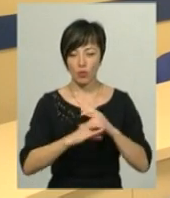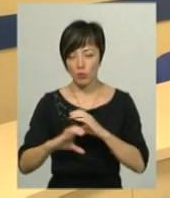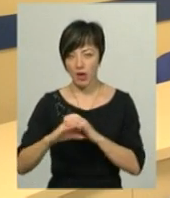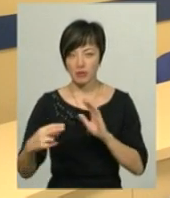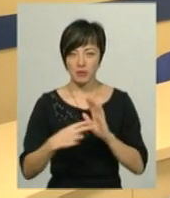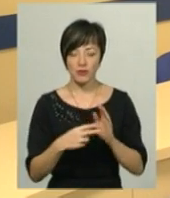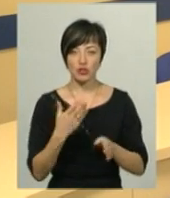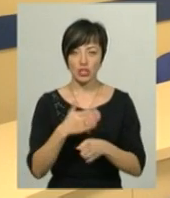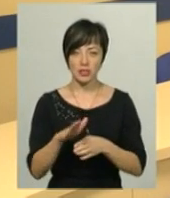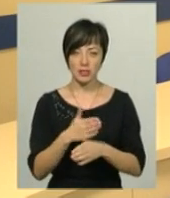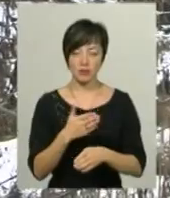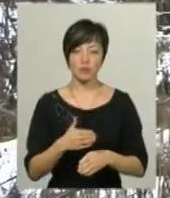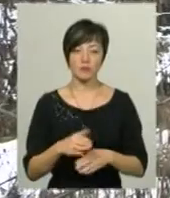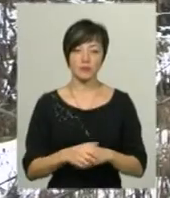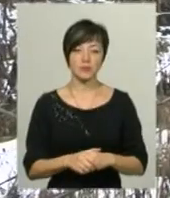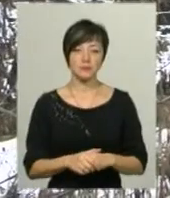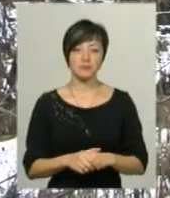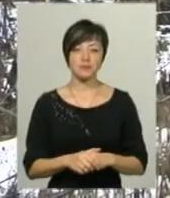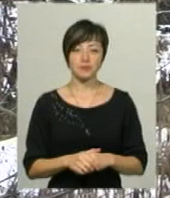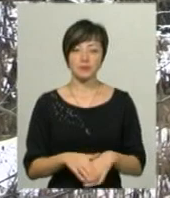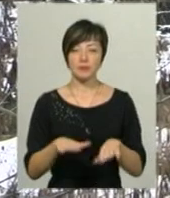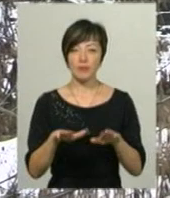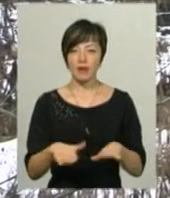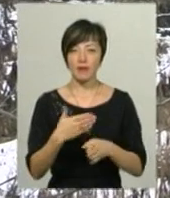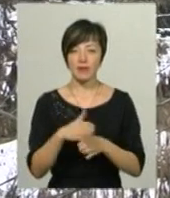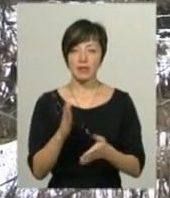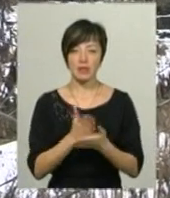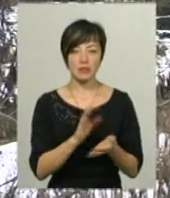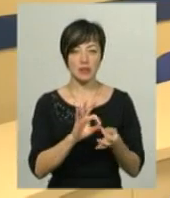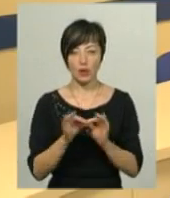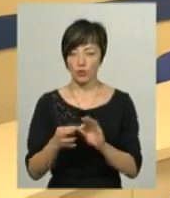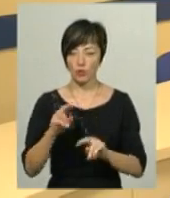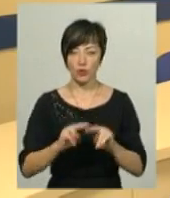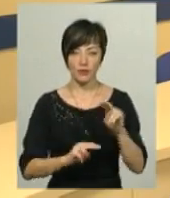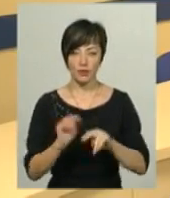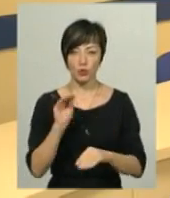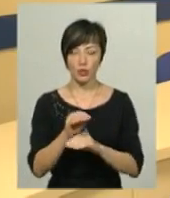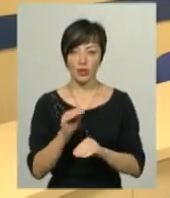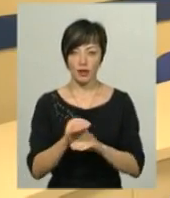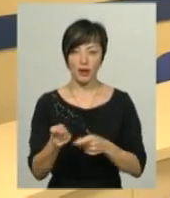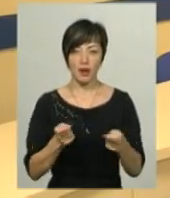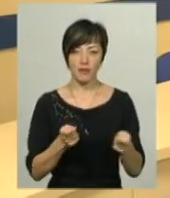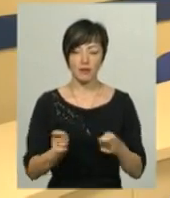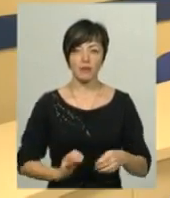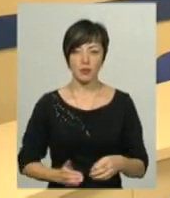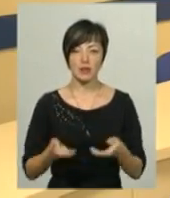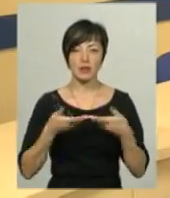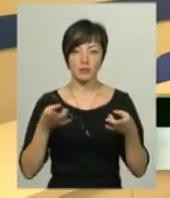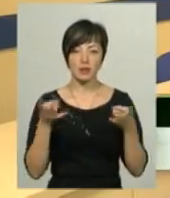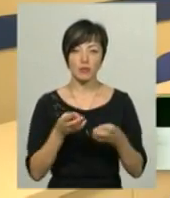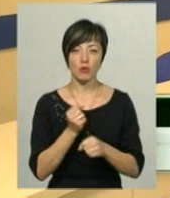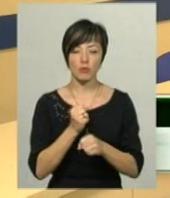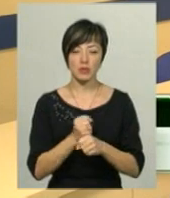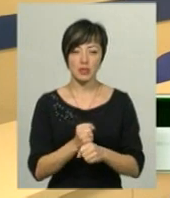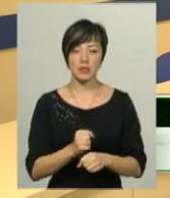підвести, частину комунікації. Земельна ділянка, яку виділили, є складною для будівництва, додає Іван Крутилко. Нам треба буде робити